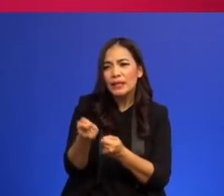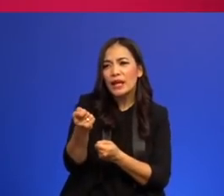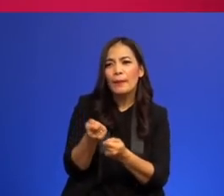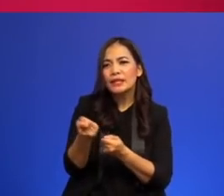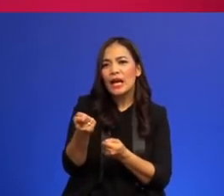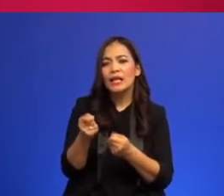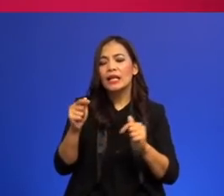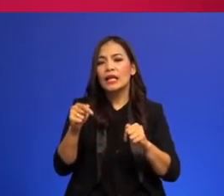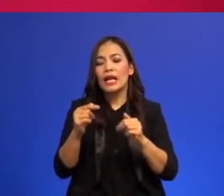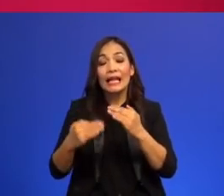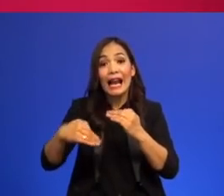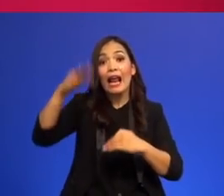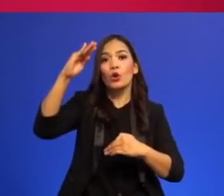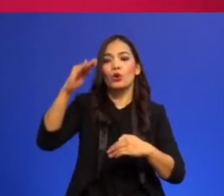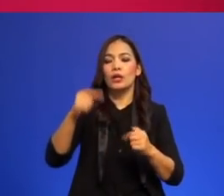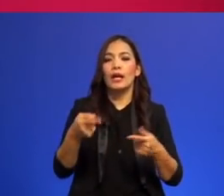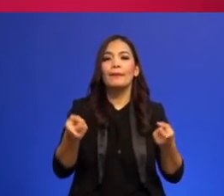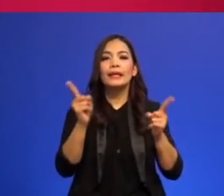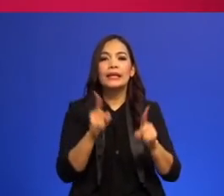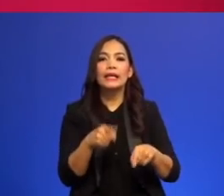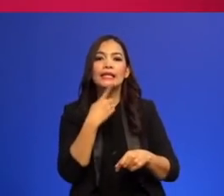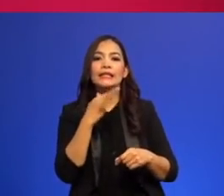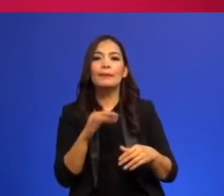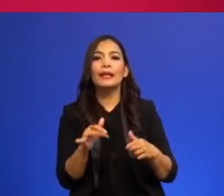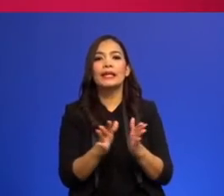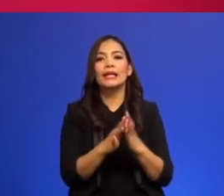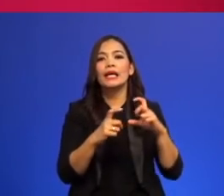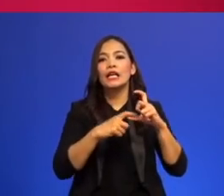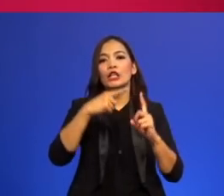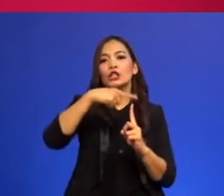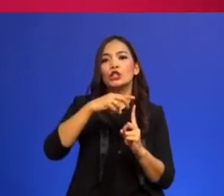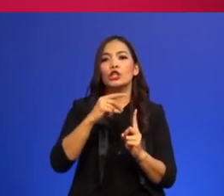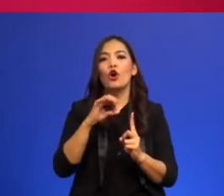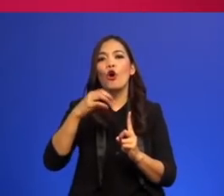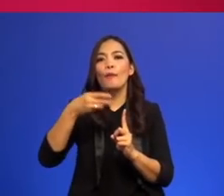overproteksi, kamu menjadikan anakmu stroberi.